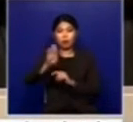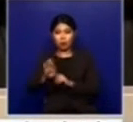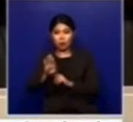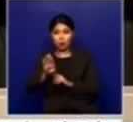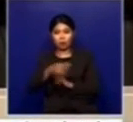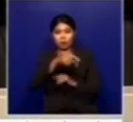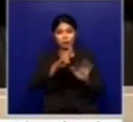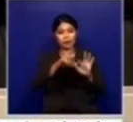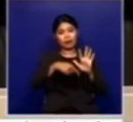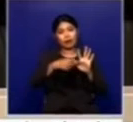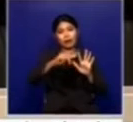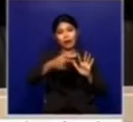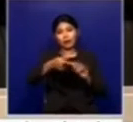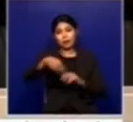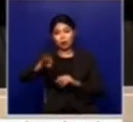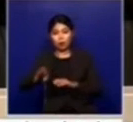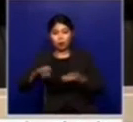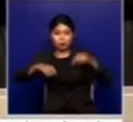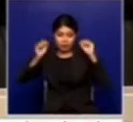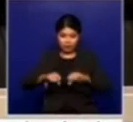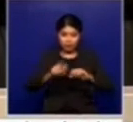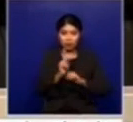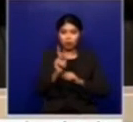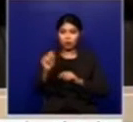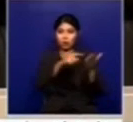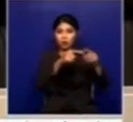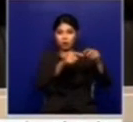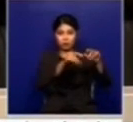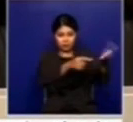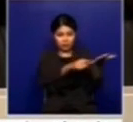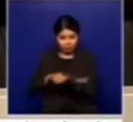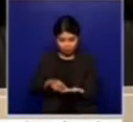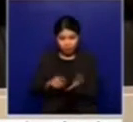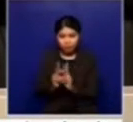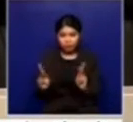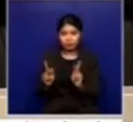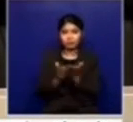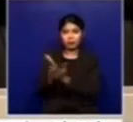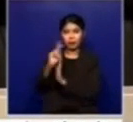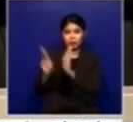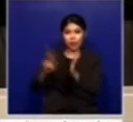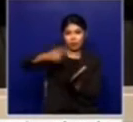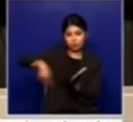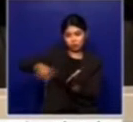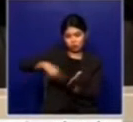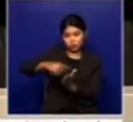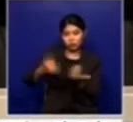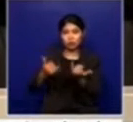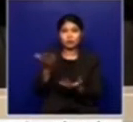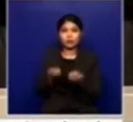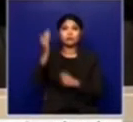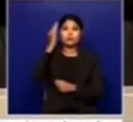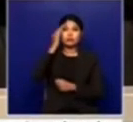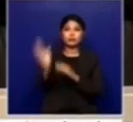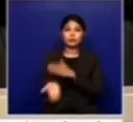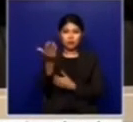กต.ได้ร่างแล้วส่งมาเมื่อเดือนที่แล้วส่งไปให้คณะกรรมการกฤษฎีกาตรวจได้รับทราบเมื่อเช้าว่า